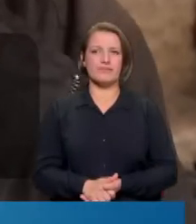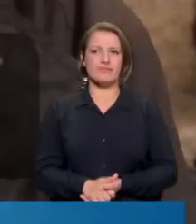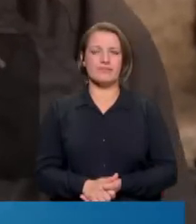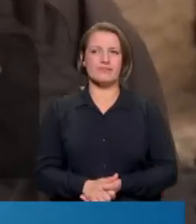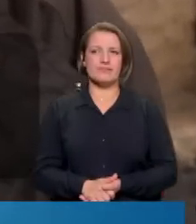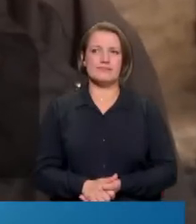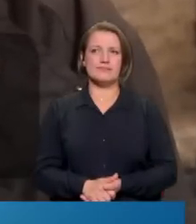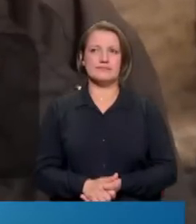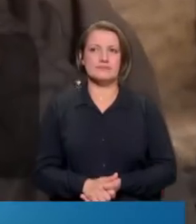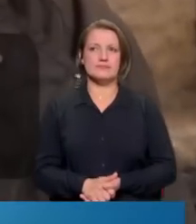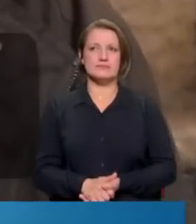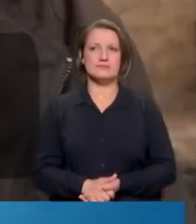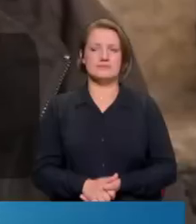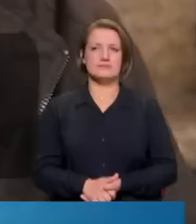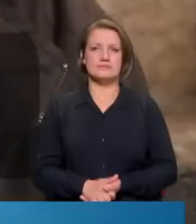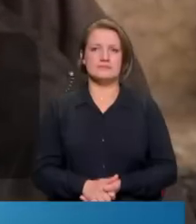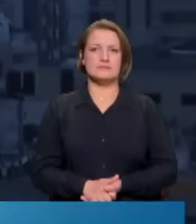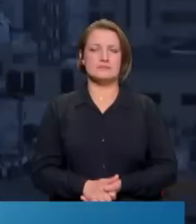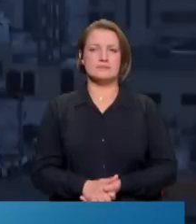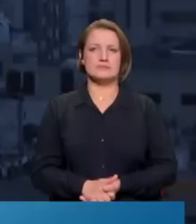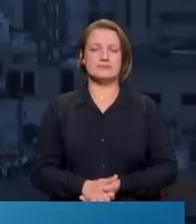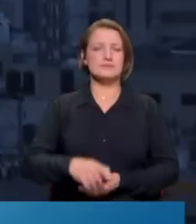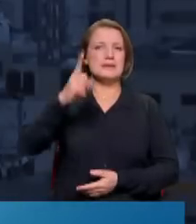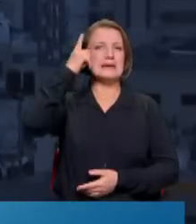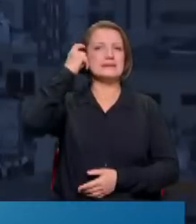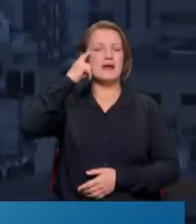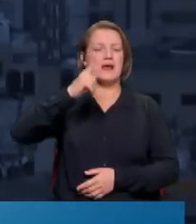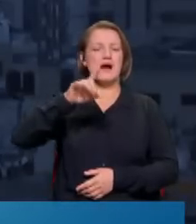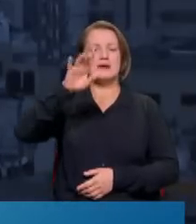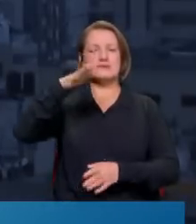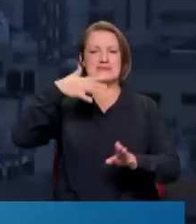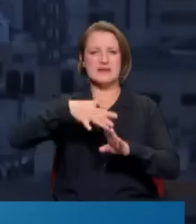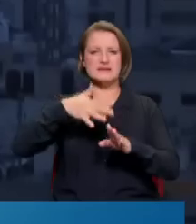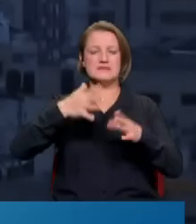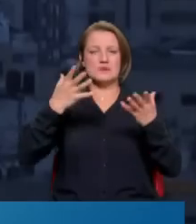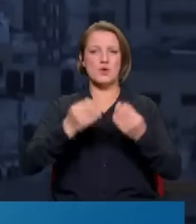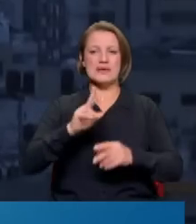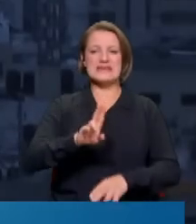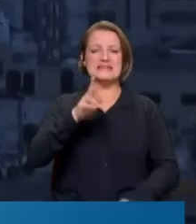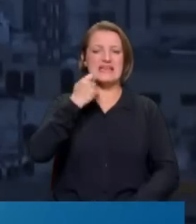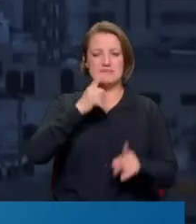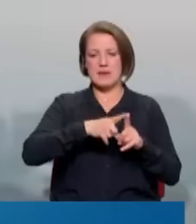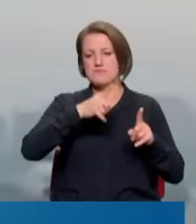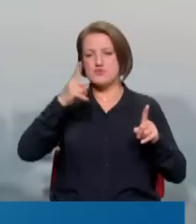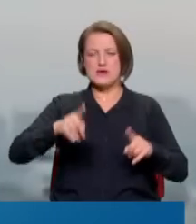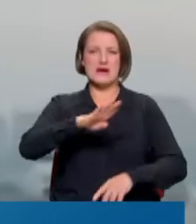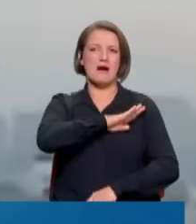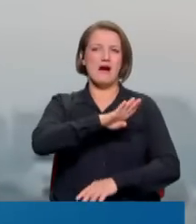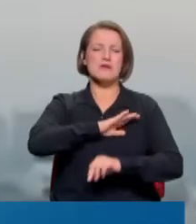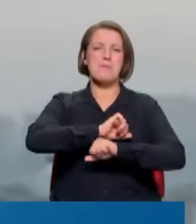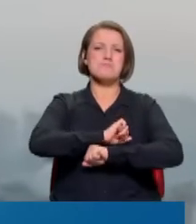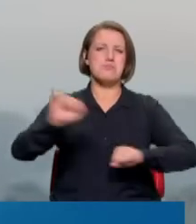70 yıldır İsrail'in zulmü altında yaşıyor İsrail Hamas saldırısının gerçekleştiği 7 Ekim'den bu yana gazze'yi